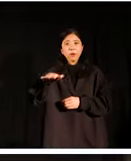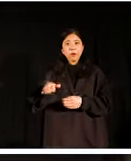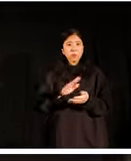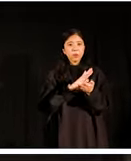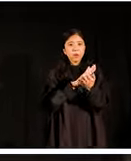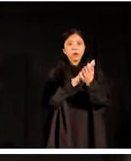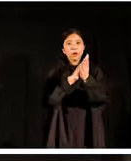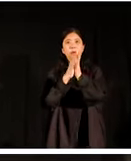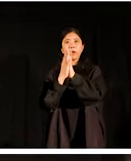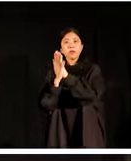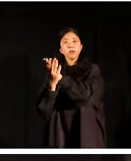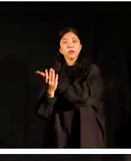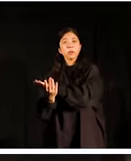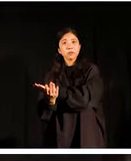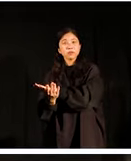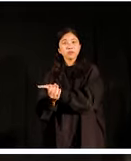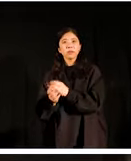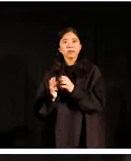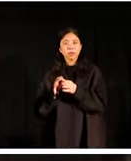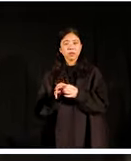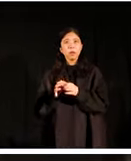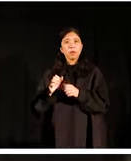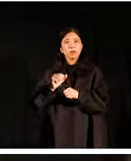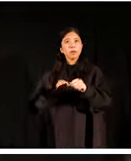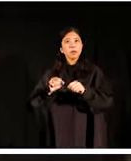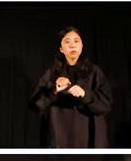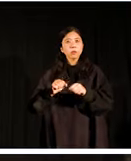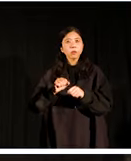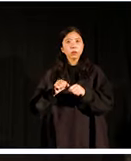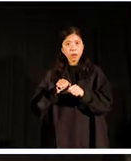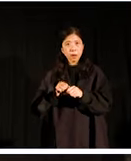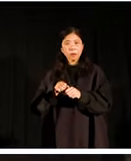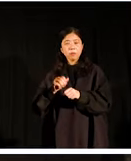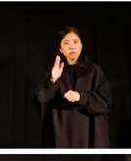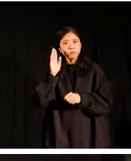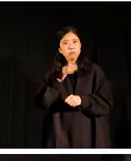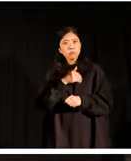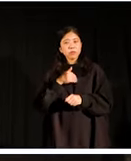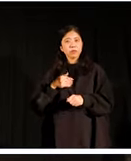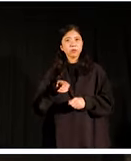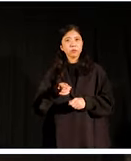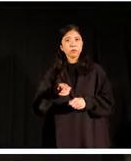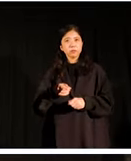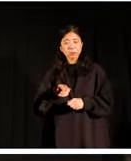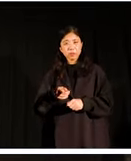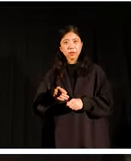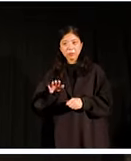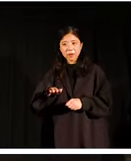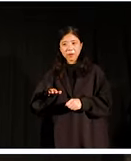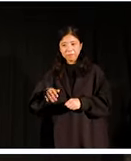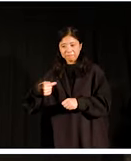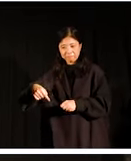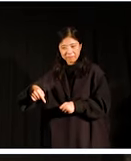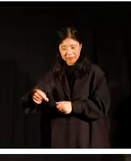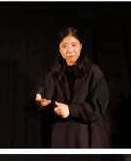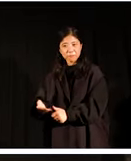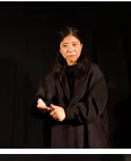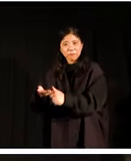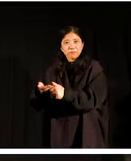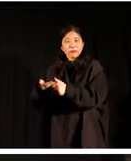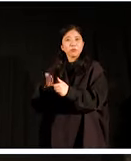まこういった活動っていうのをこうあのなんとか起動に載せて今こうどんどん下が育つようになってますなのであの